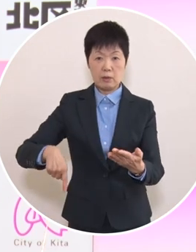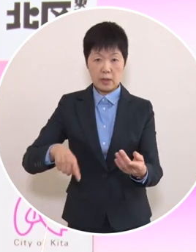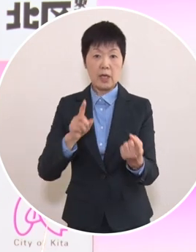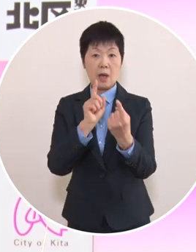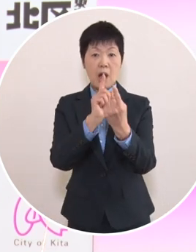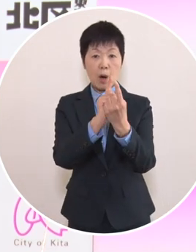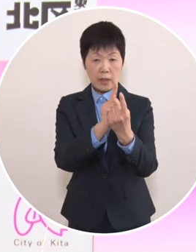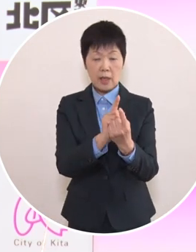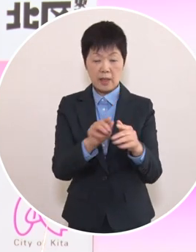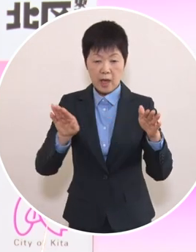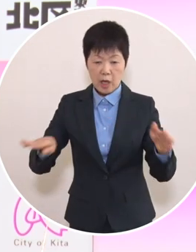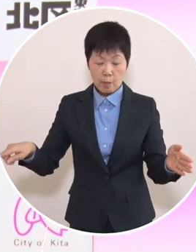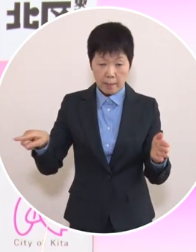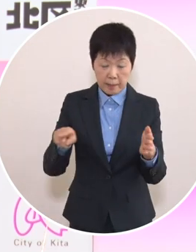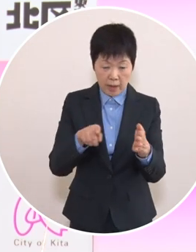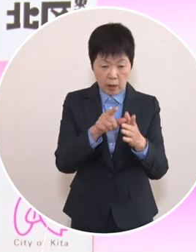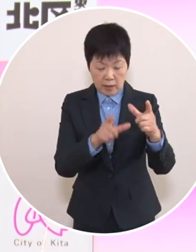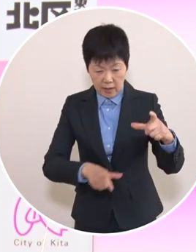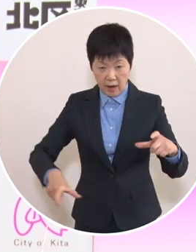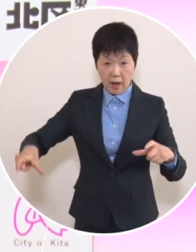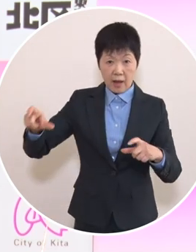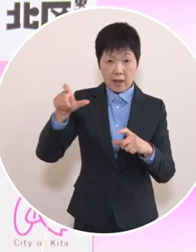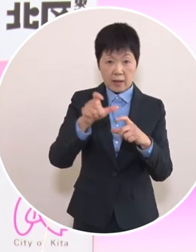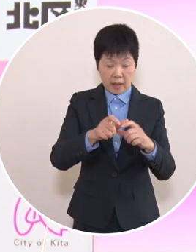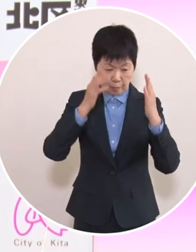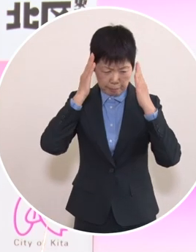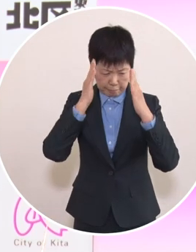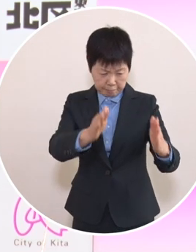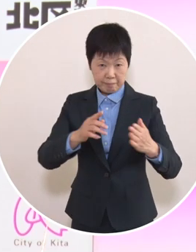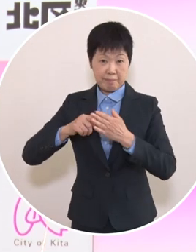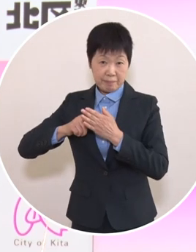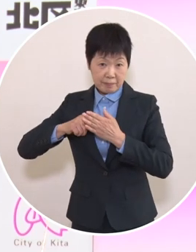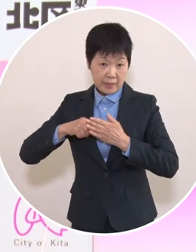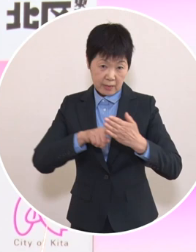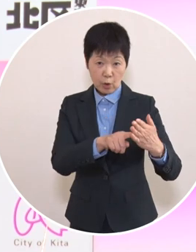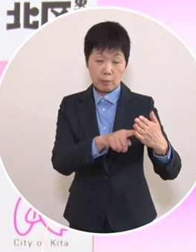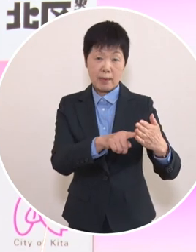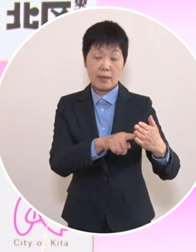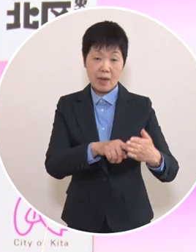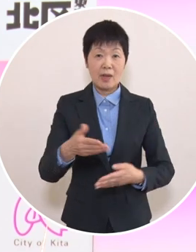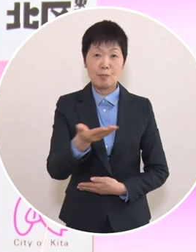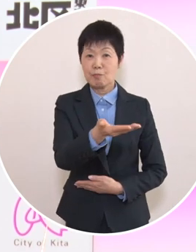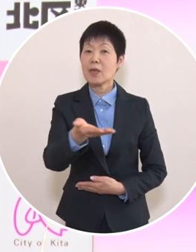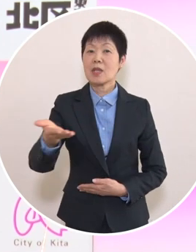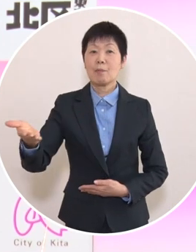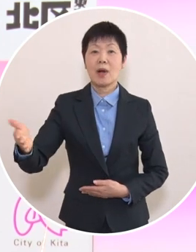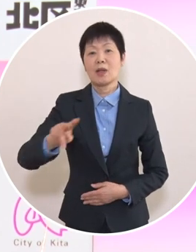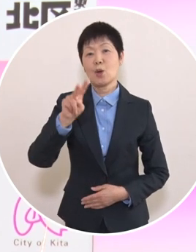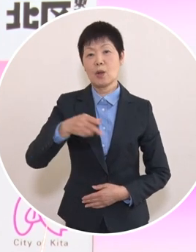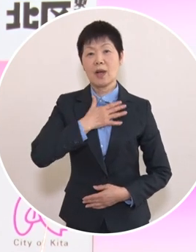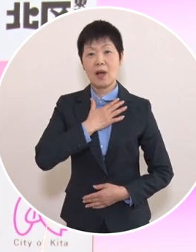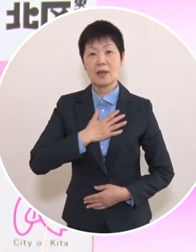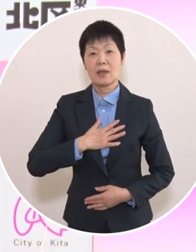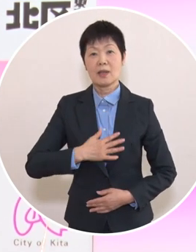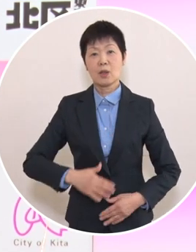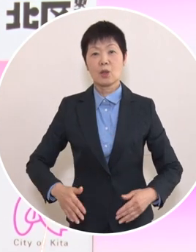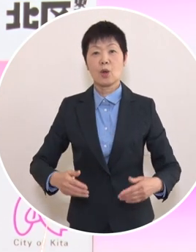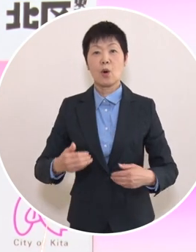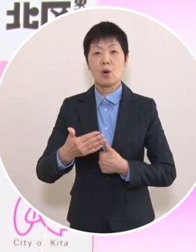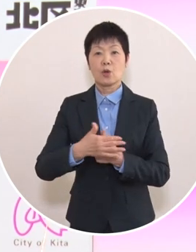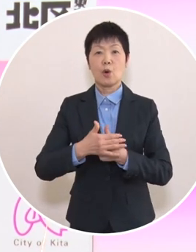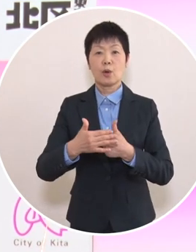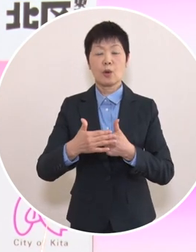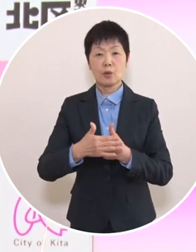も増して真摯に取り組んで参りますので皆様からのご理解とご協力を賜りますよう